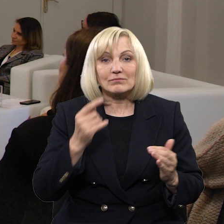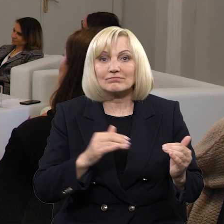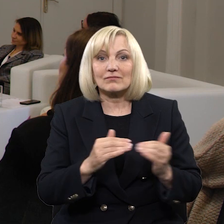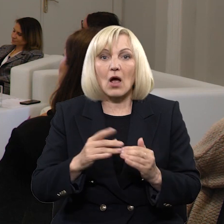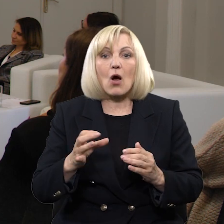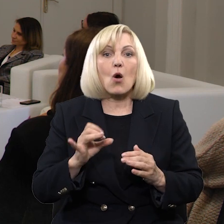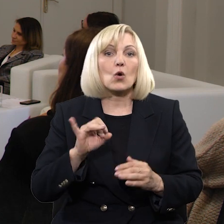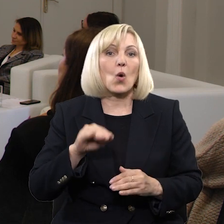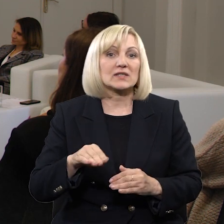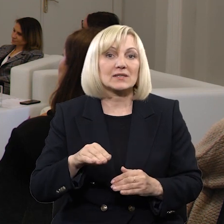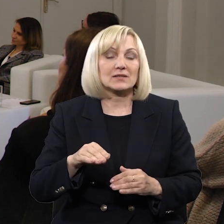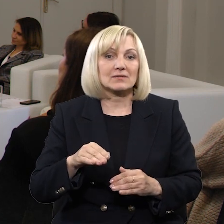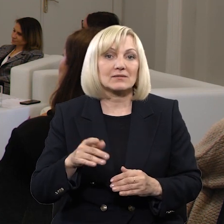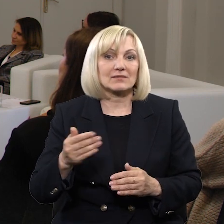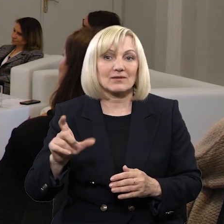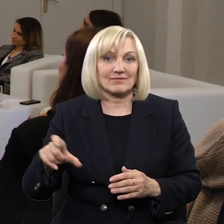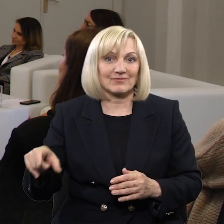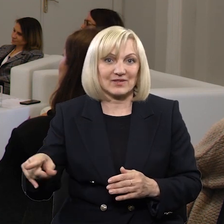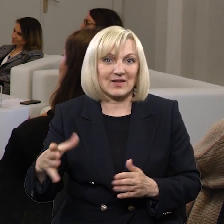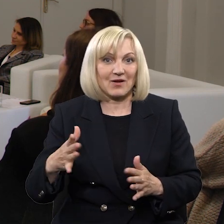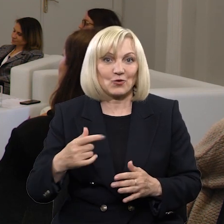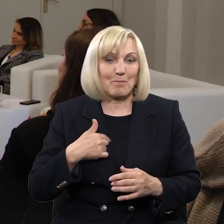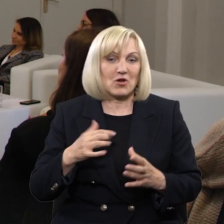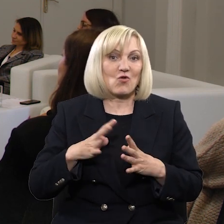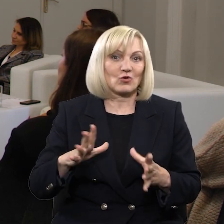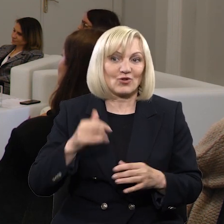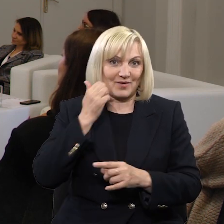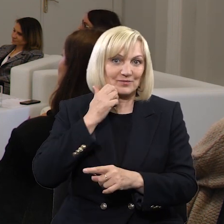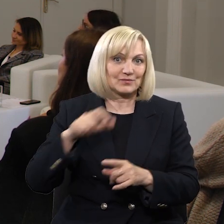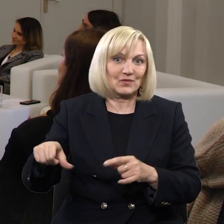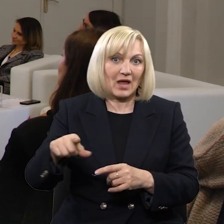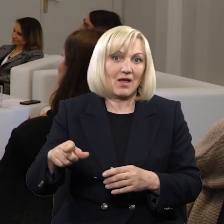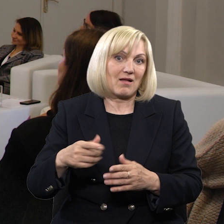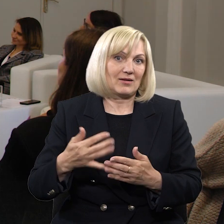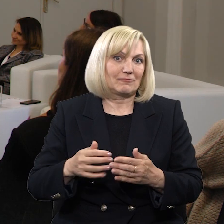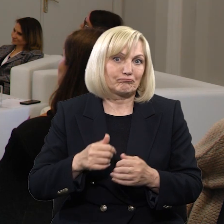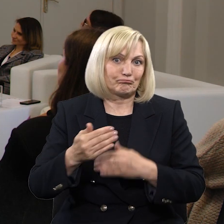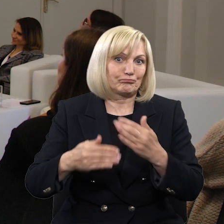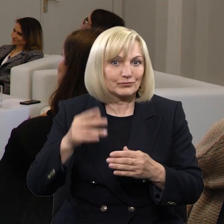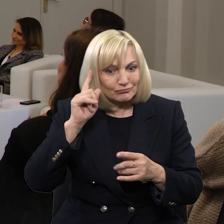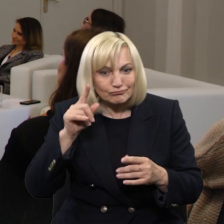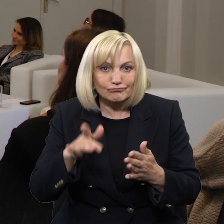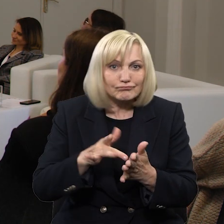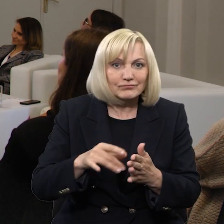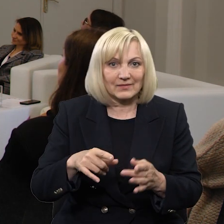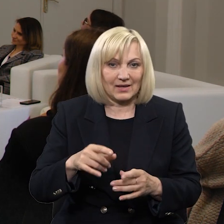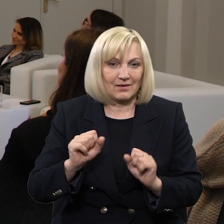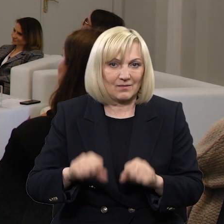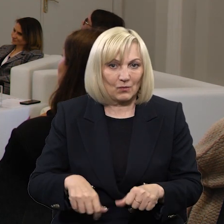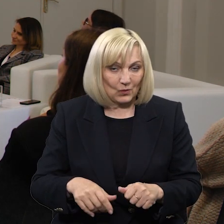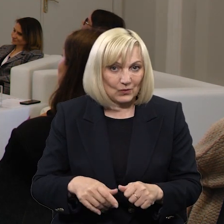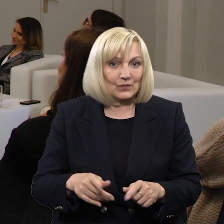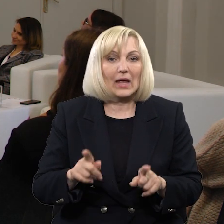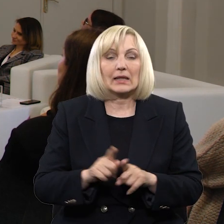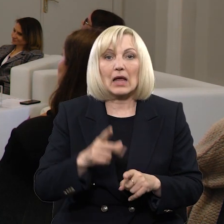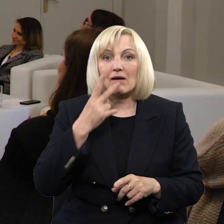в общем-то профессиональный рост рост компетенции людей от которых Мы совершенно не ожидали Такого замечательного продвижения